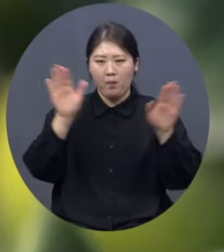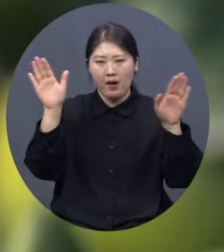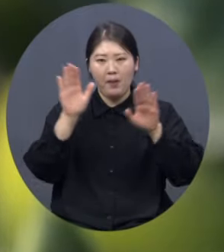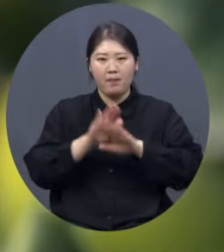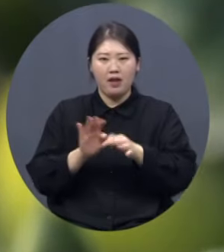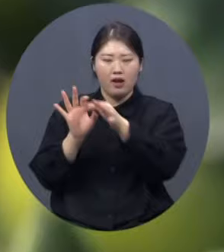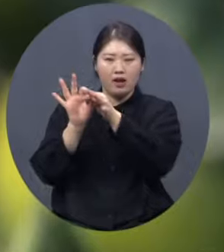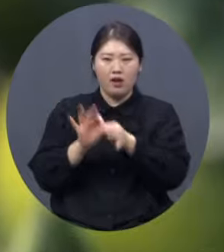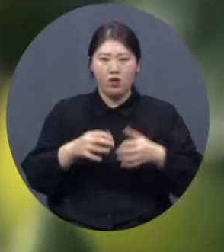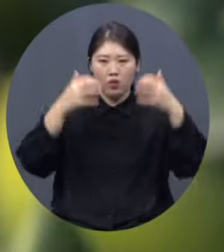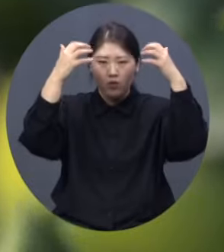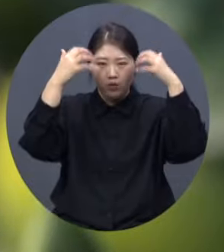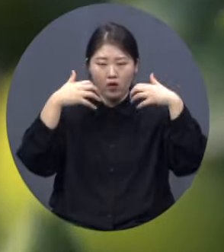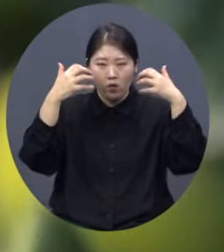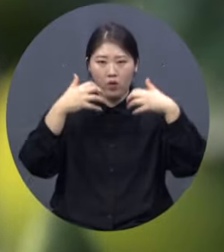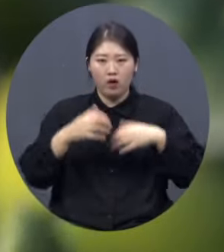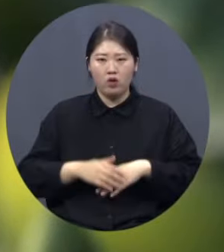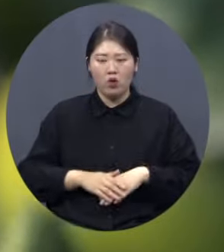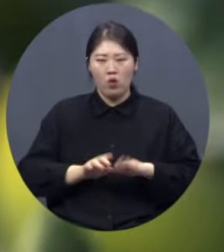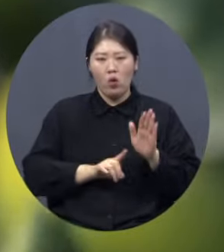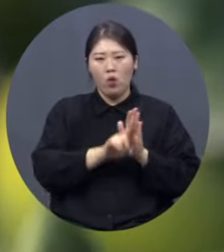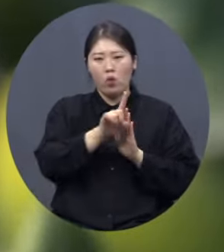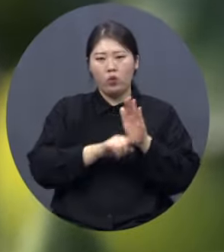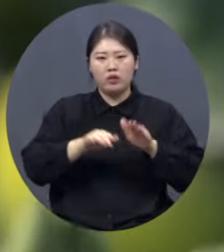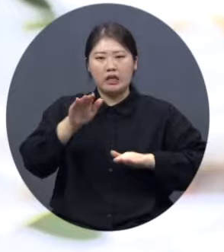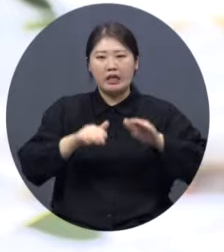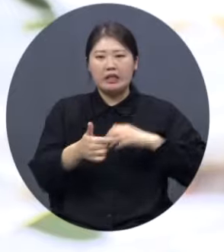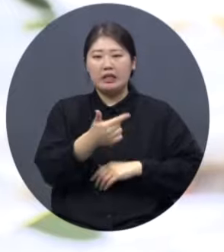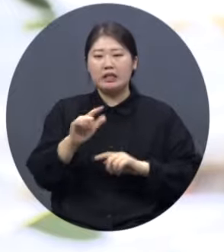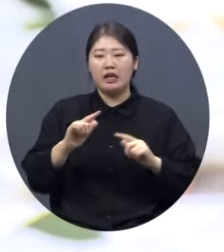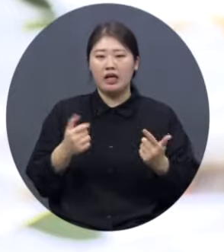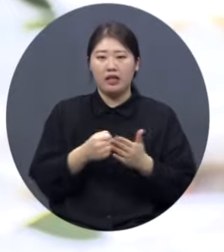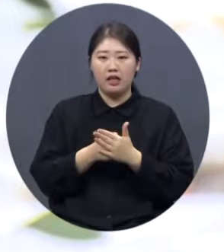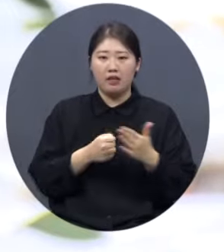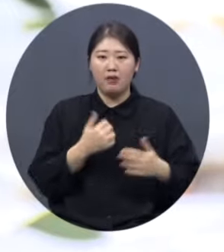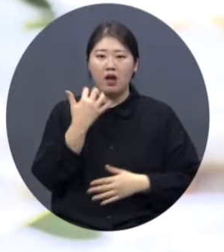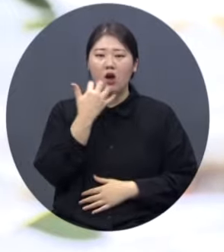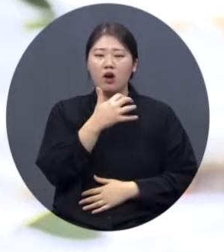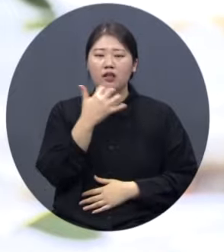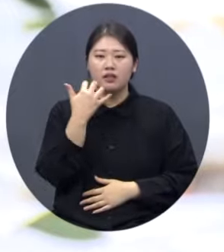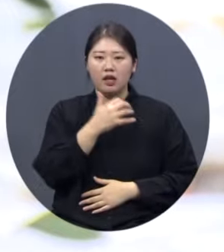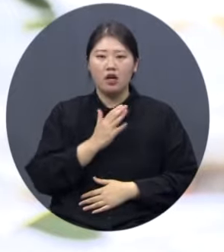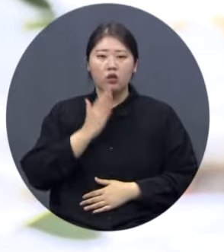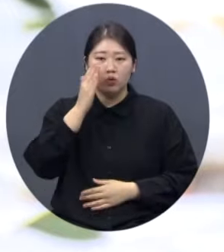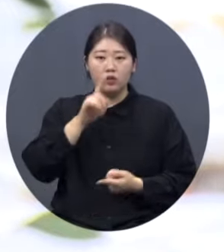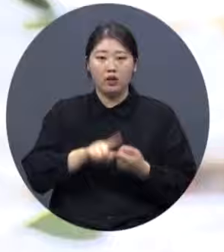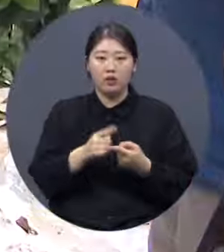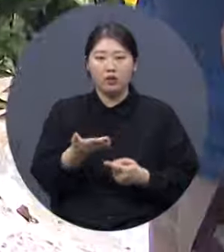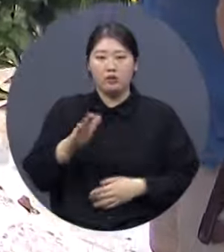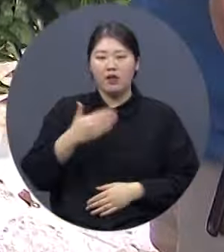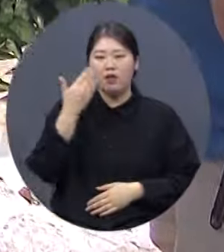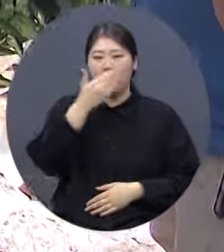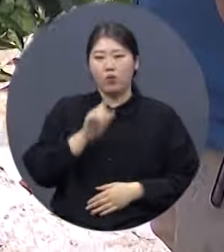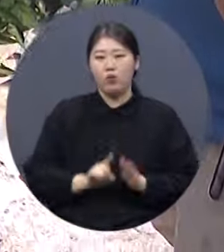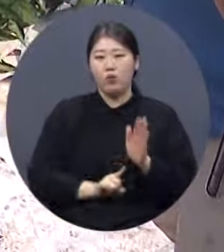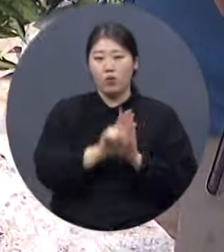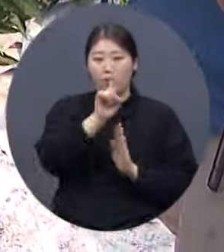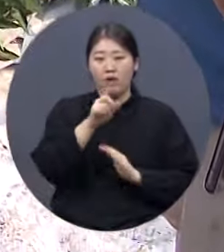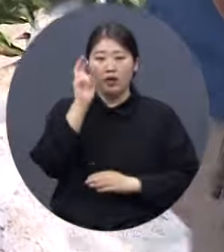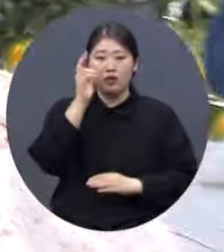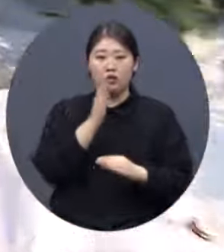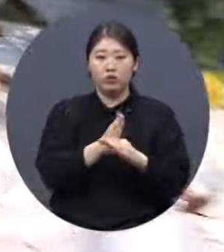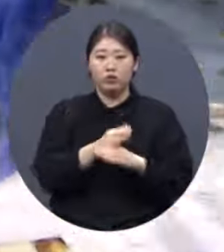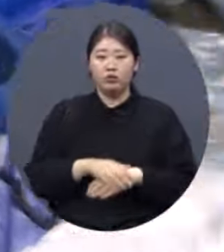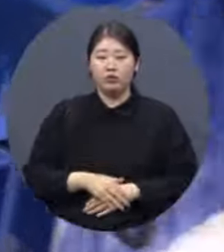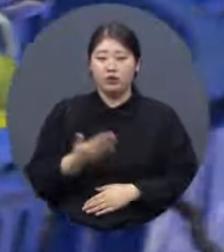폭염에 일교차가 크지 않아 아직 껍질색은 초록색이지만 일조량이 충분해 당도가 높을 것으로 보입니다. 지난 8월